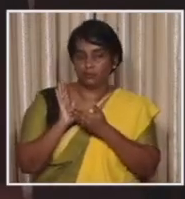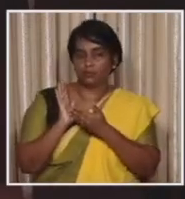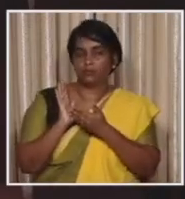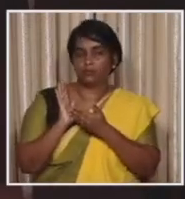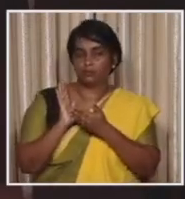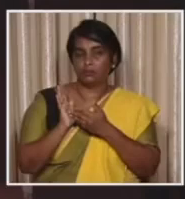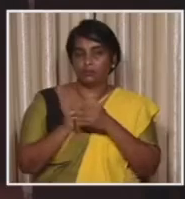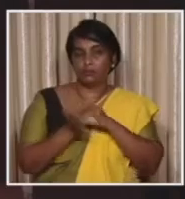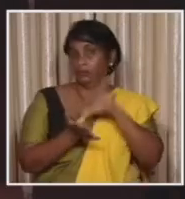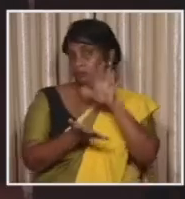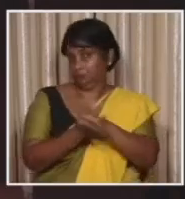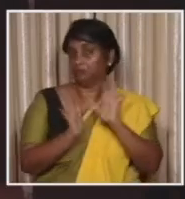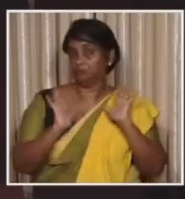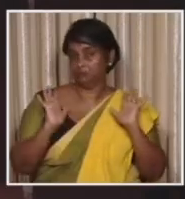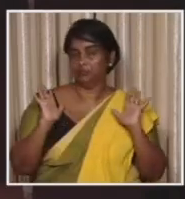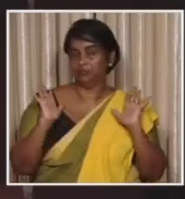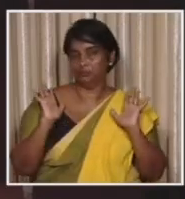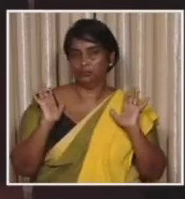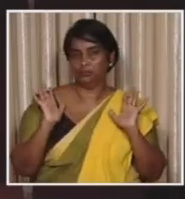තීන්දුවක් වෙන්නට ඕන